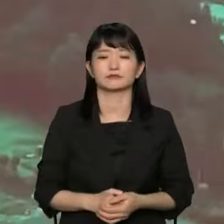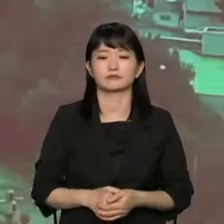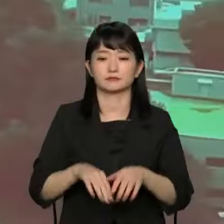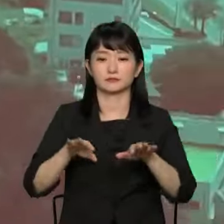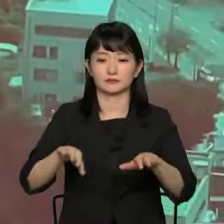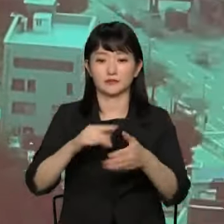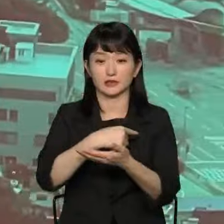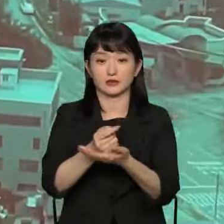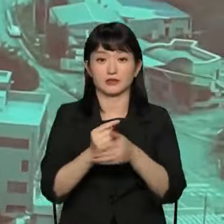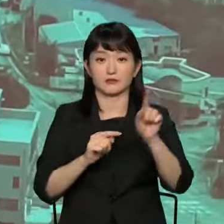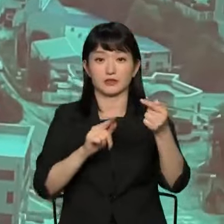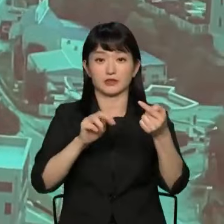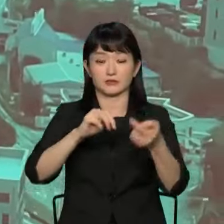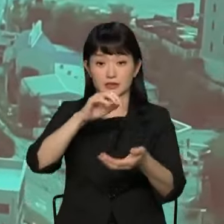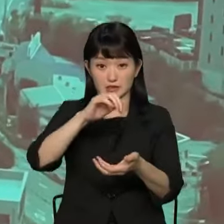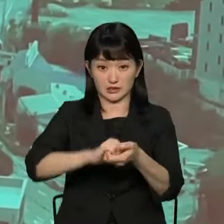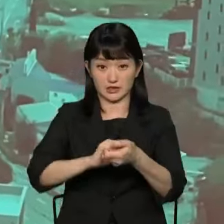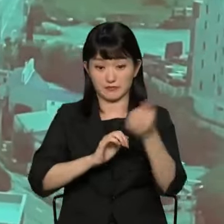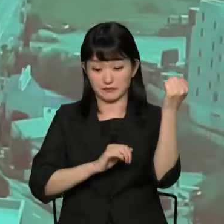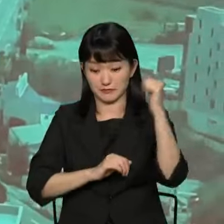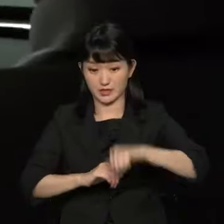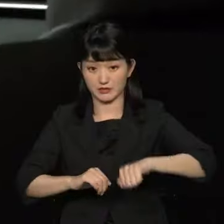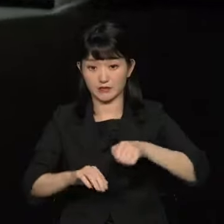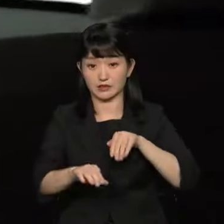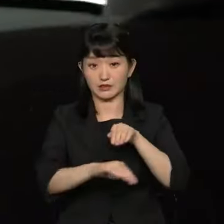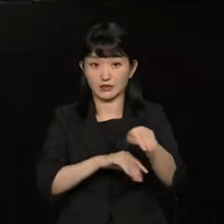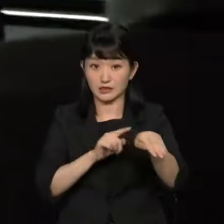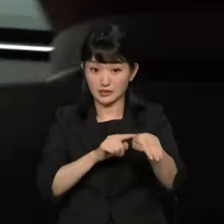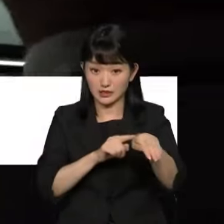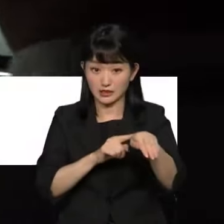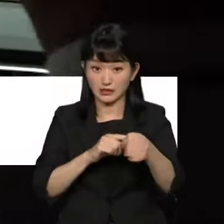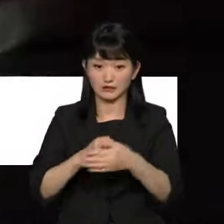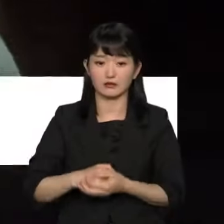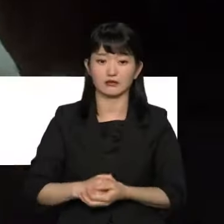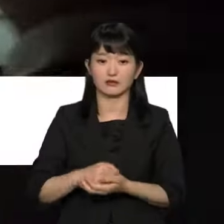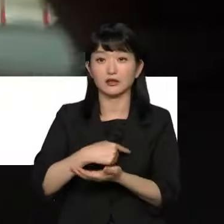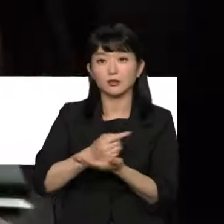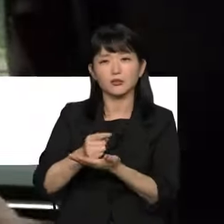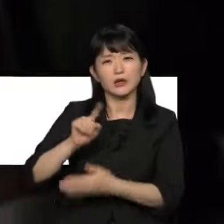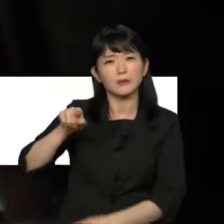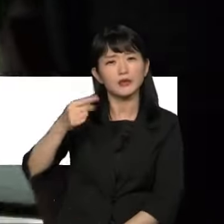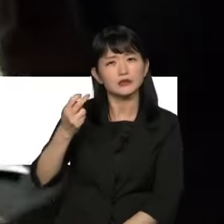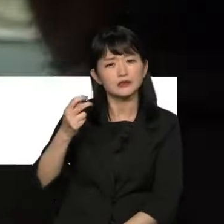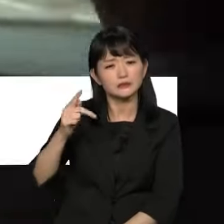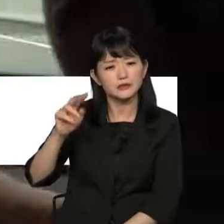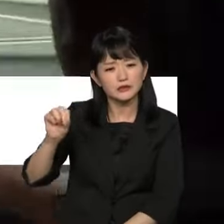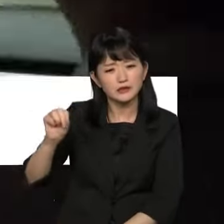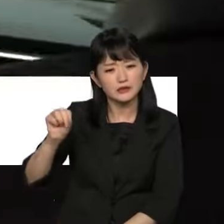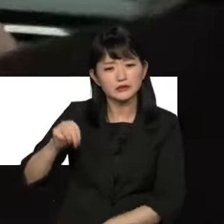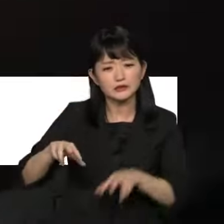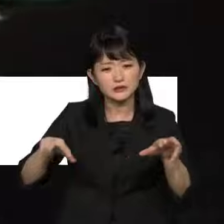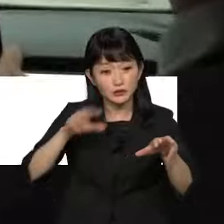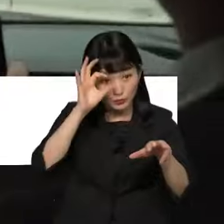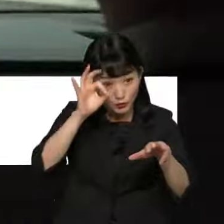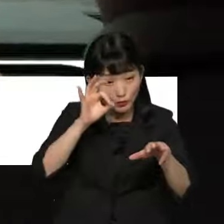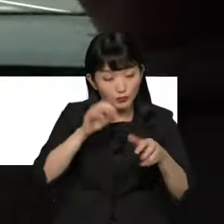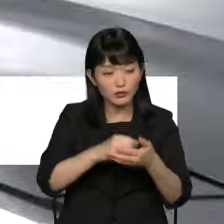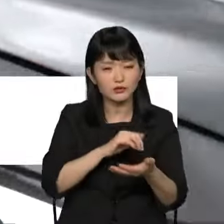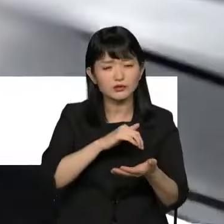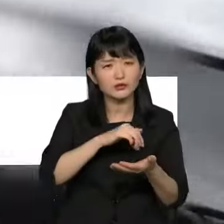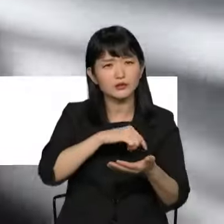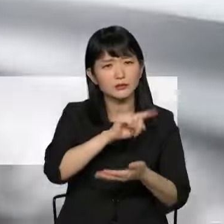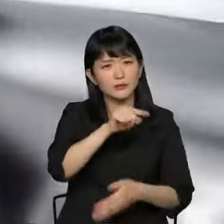시속 100km 제한 속도를 위반한 차량. 122부터 찍혀요. 근데 지금 보시면 142, 약간